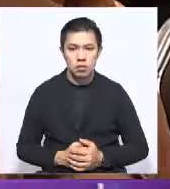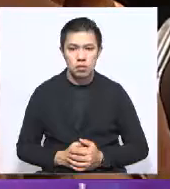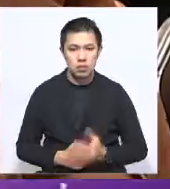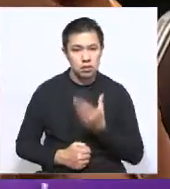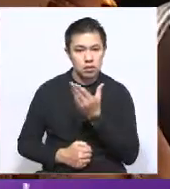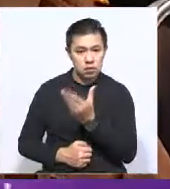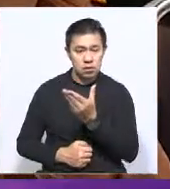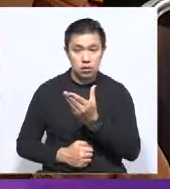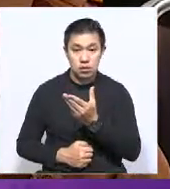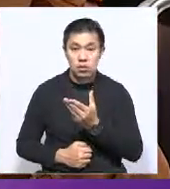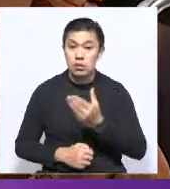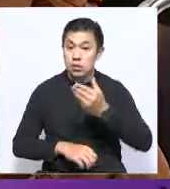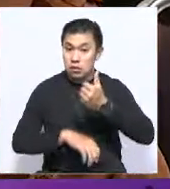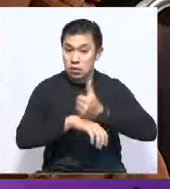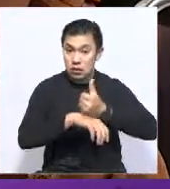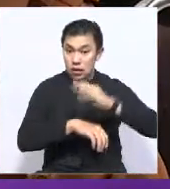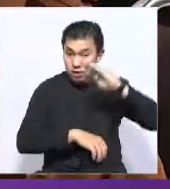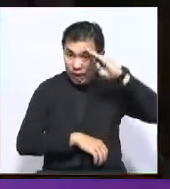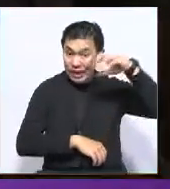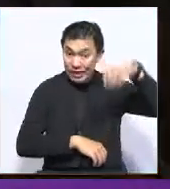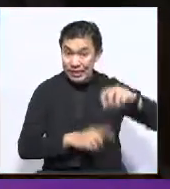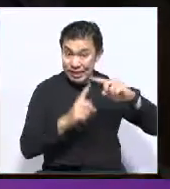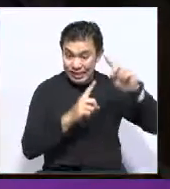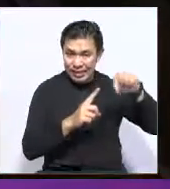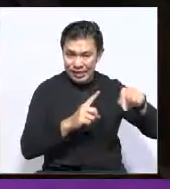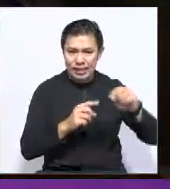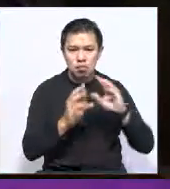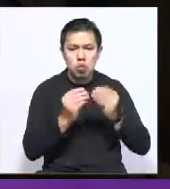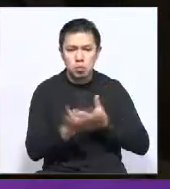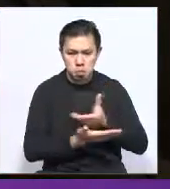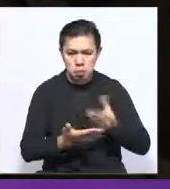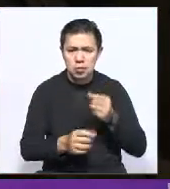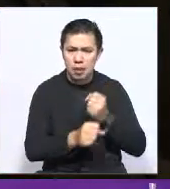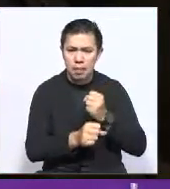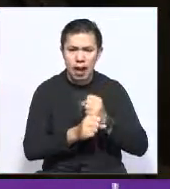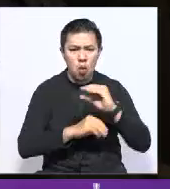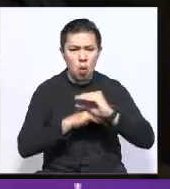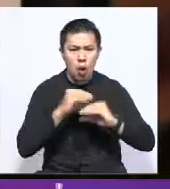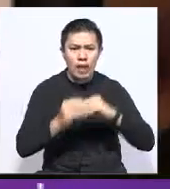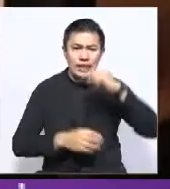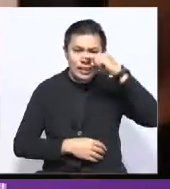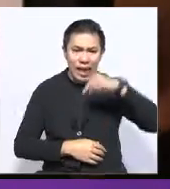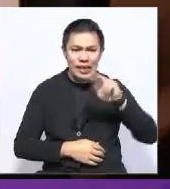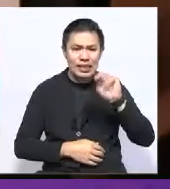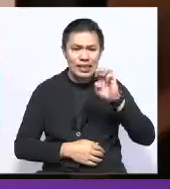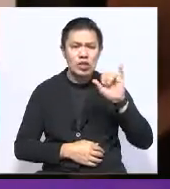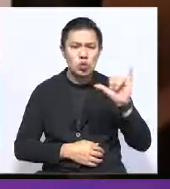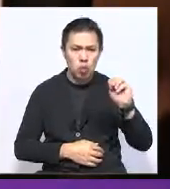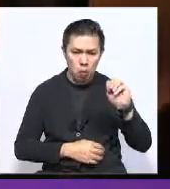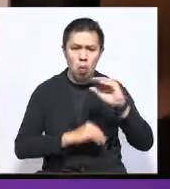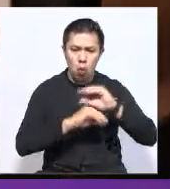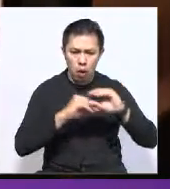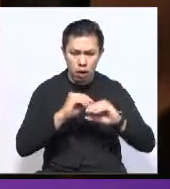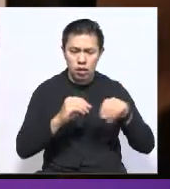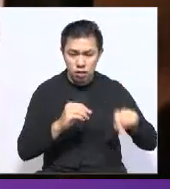พลโทกู้เกียรติศรีนาคาแม่ทัพภาคที่1ประชุมมอบนโยบายการปฏิบัติงานตามโครงการไทยนิยมยั่งยืนแก่ผู้บังคับหน่วยขึ้นตรงเน้นย้ำก